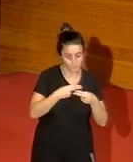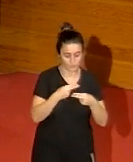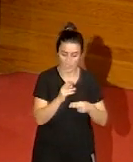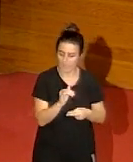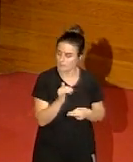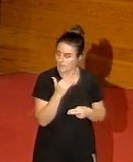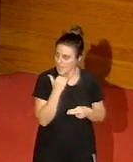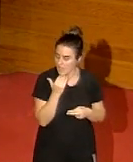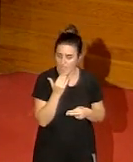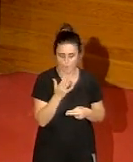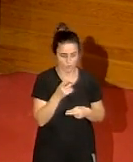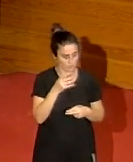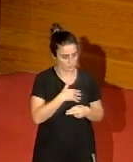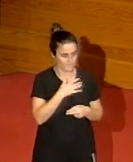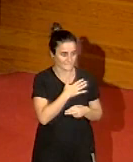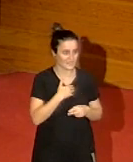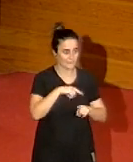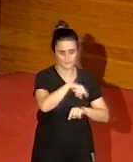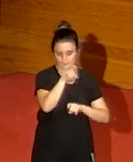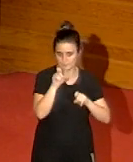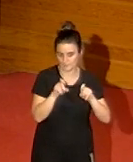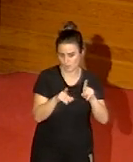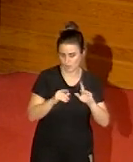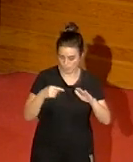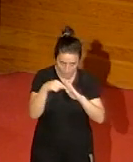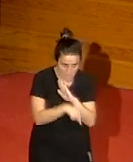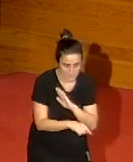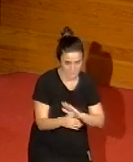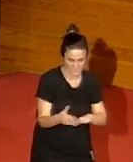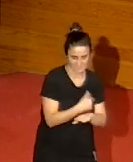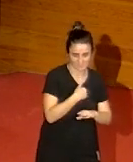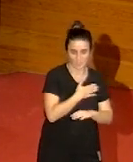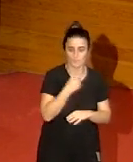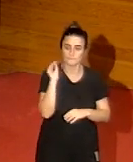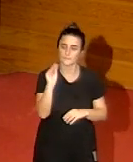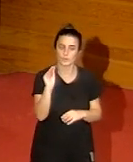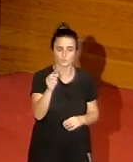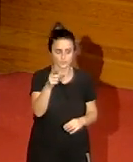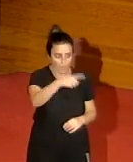zerbait. Ez dakit, nik galdera bat egin egizu, eta honetan sartu baino lehen. Zuen uste zeintzu dira,